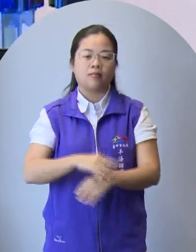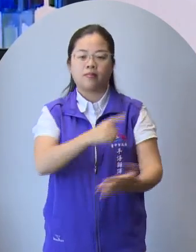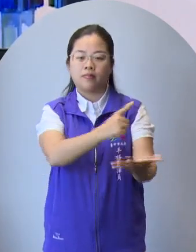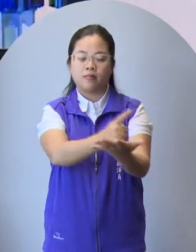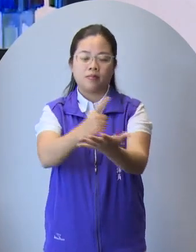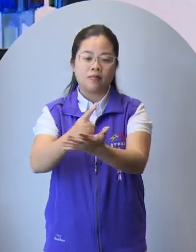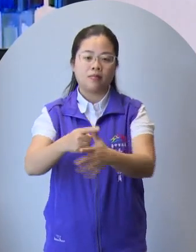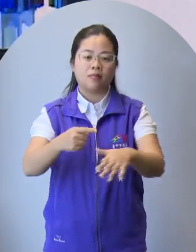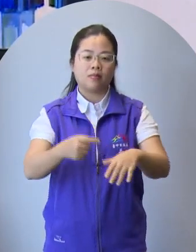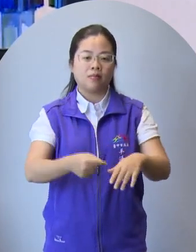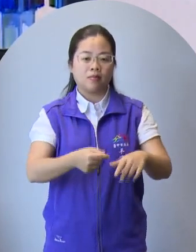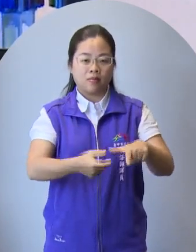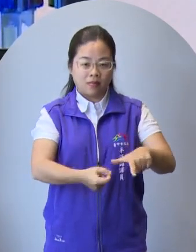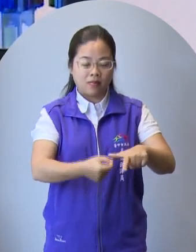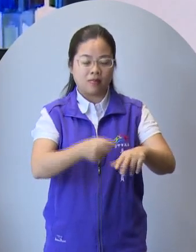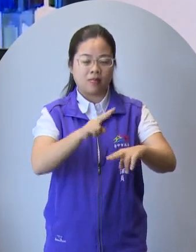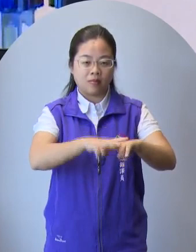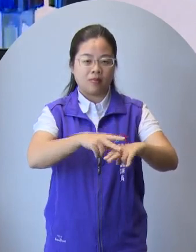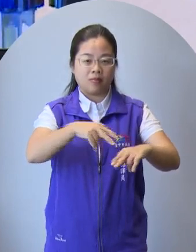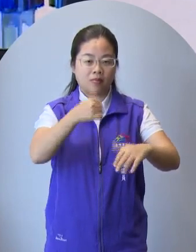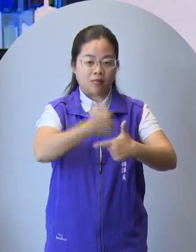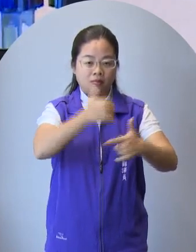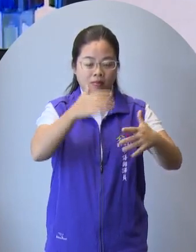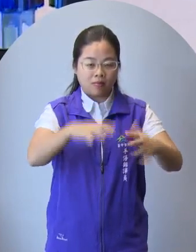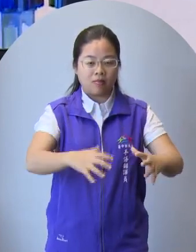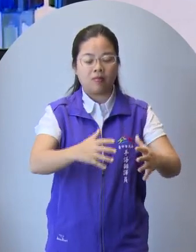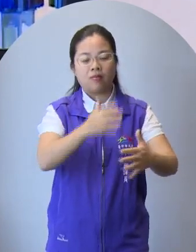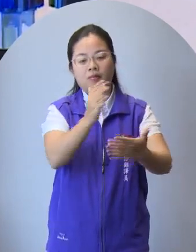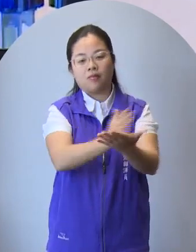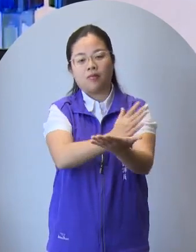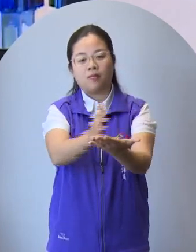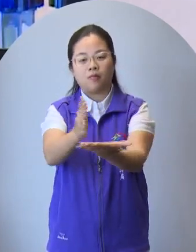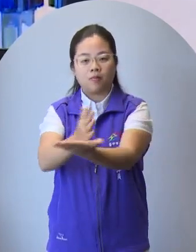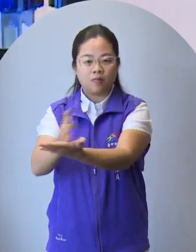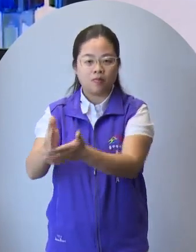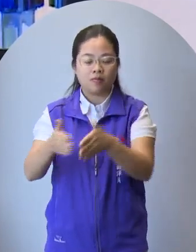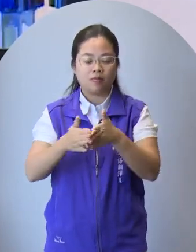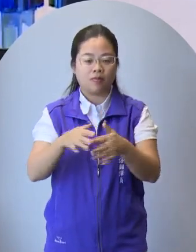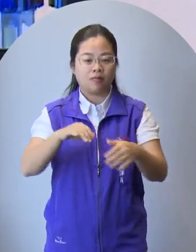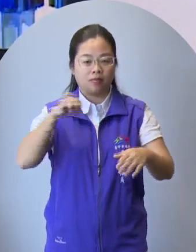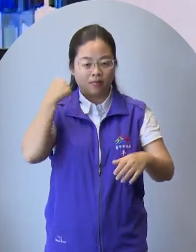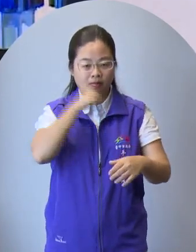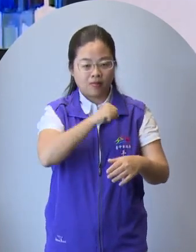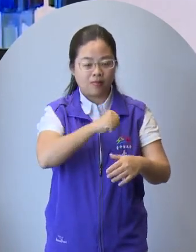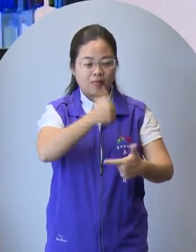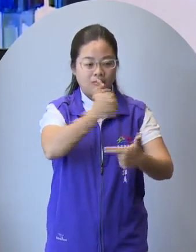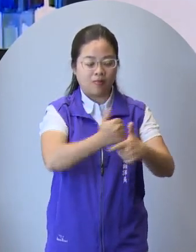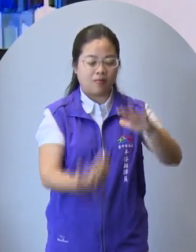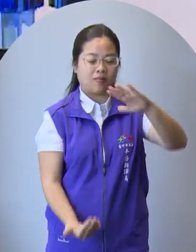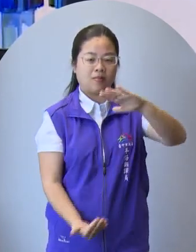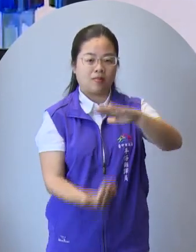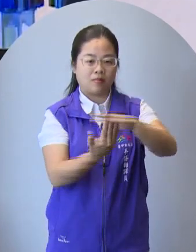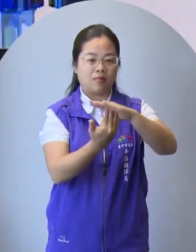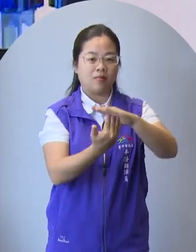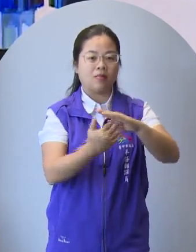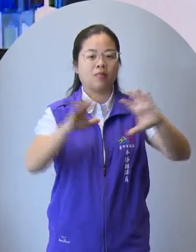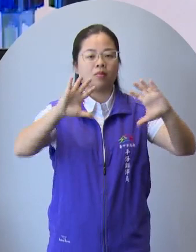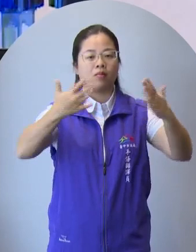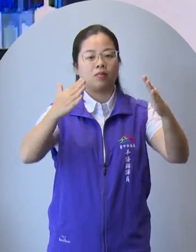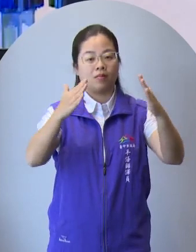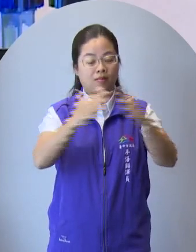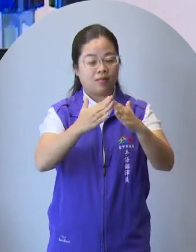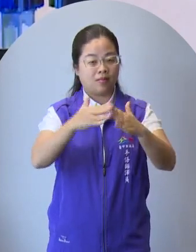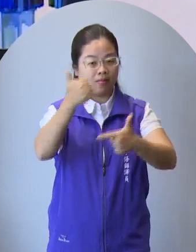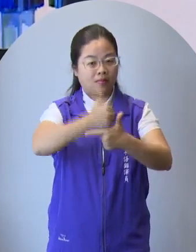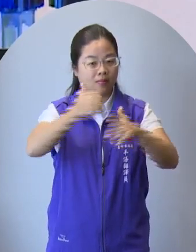有的公共建设都要经过评比，这是台湾年度建筑最高的荣誉，叫做国家